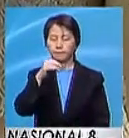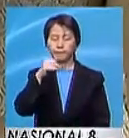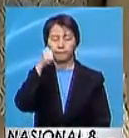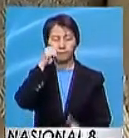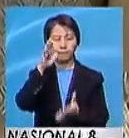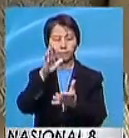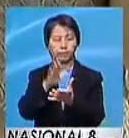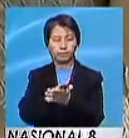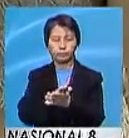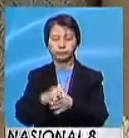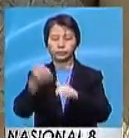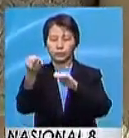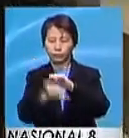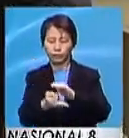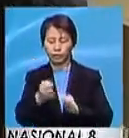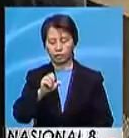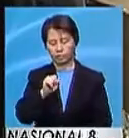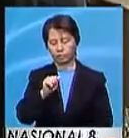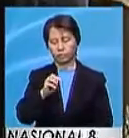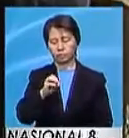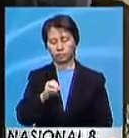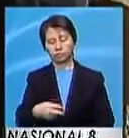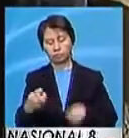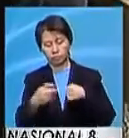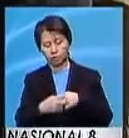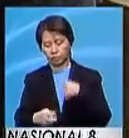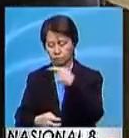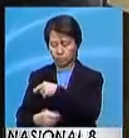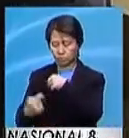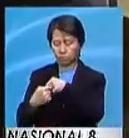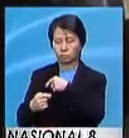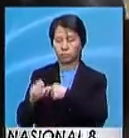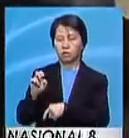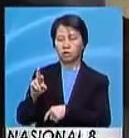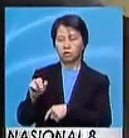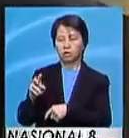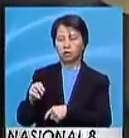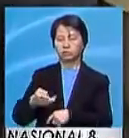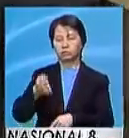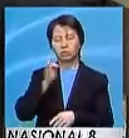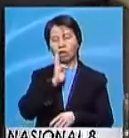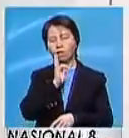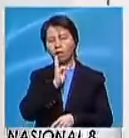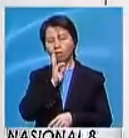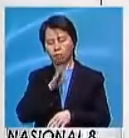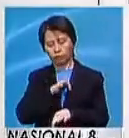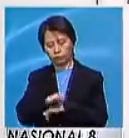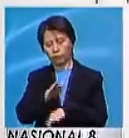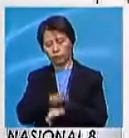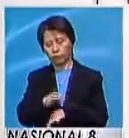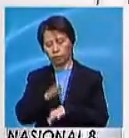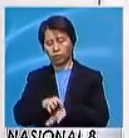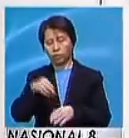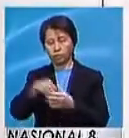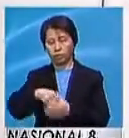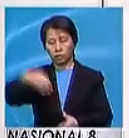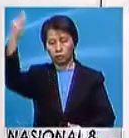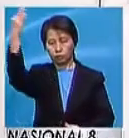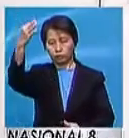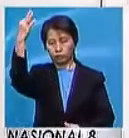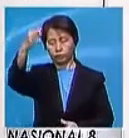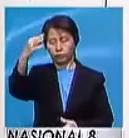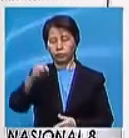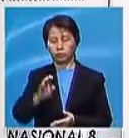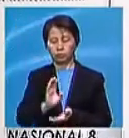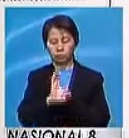plaintif memfailkan saman mendakwa Muhammad Rafizi telah memberi ucapan berbaur fitnah terhadap mereka dalam satu forum berkaitan